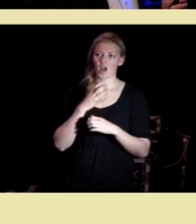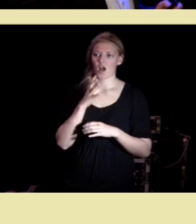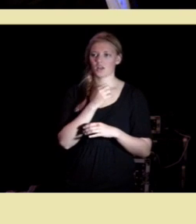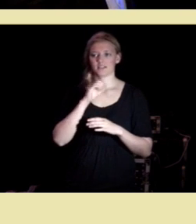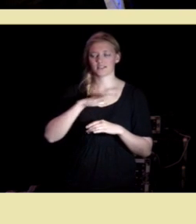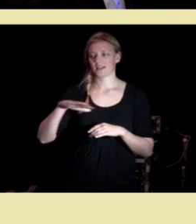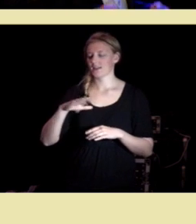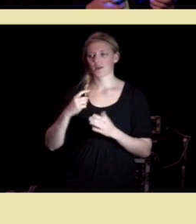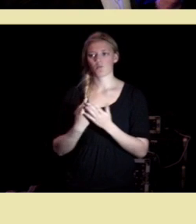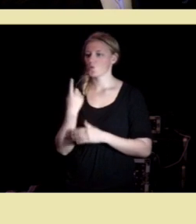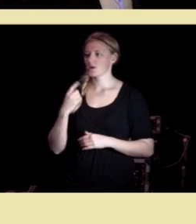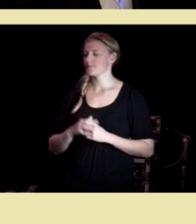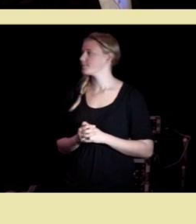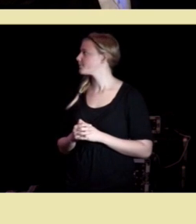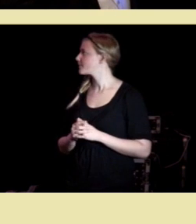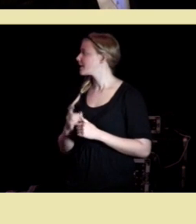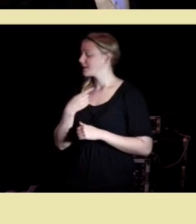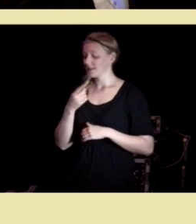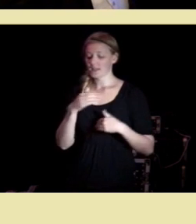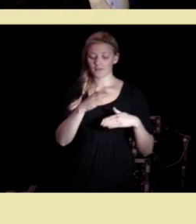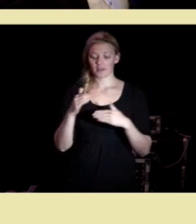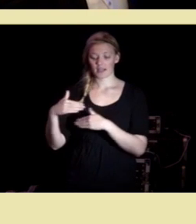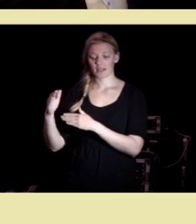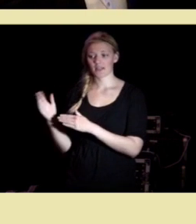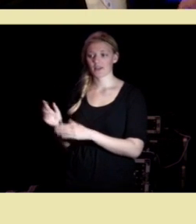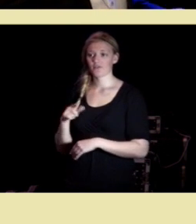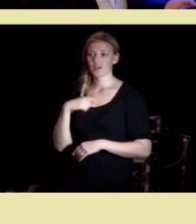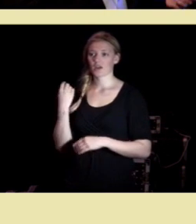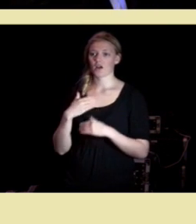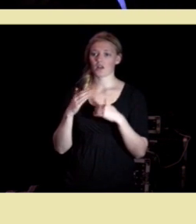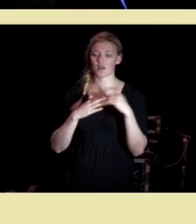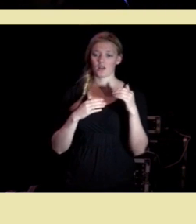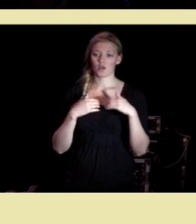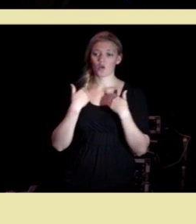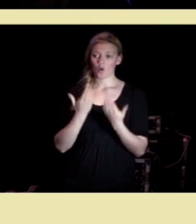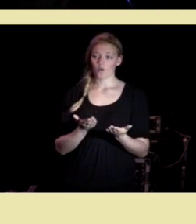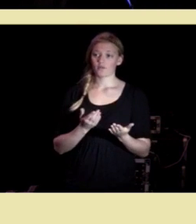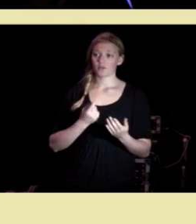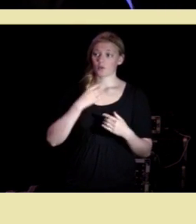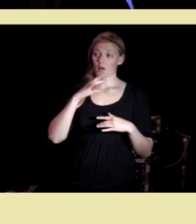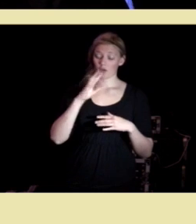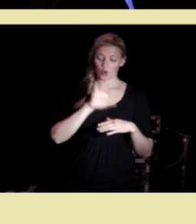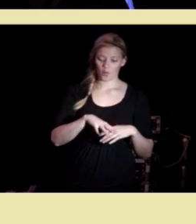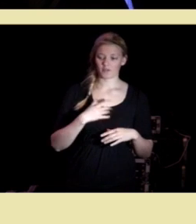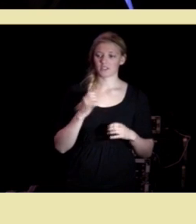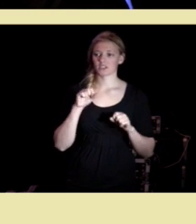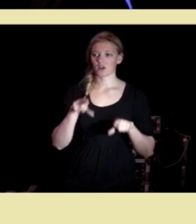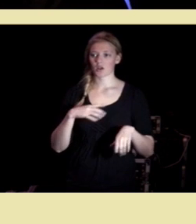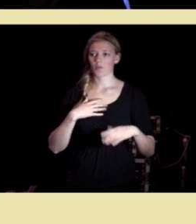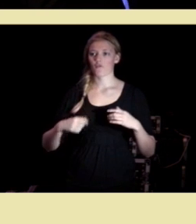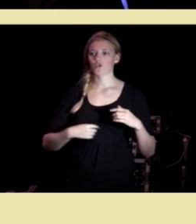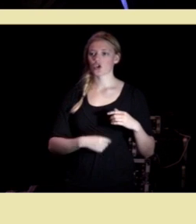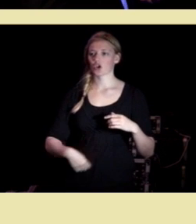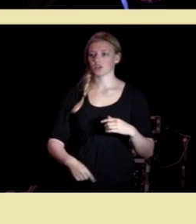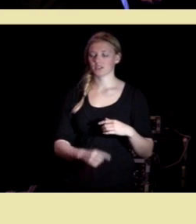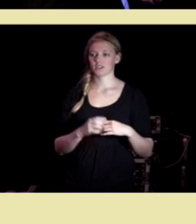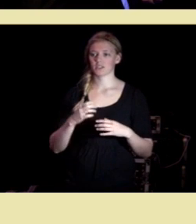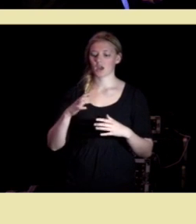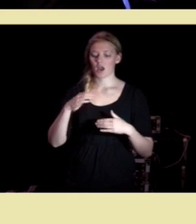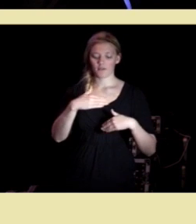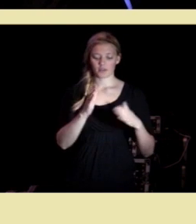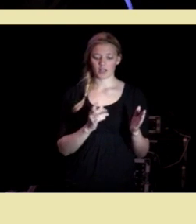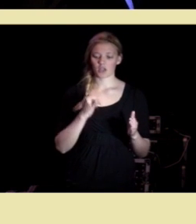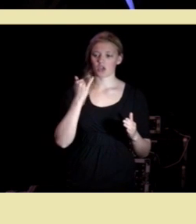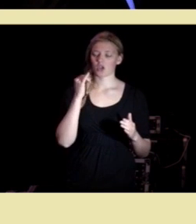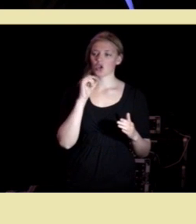steder her. Jeg skal vise dere, jeg får lov å, de avdelingene som jeg har navn på her, har jeg lov å omtale. Vi begynte på fordøyelsesavdelingen på Ahus i